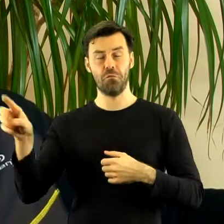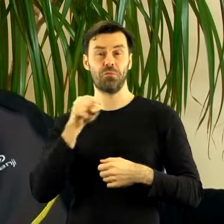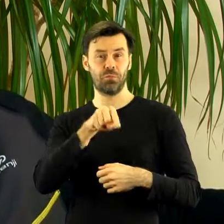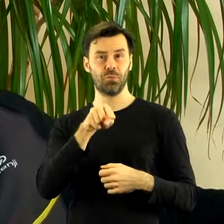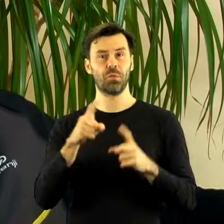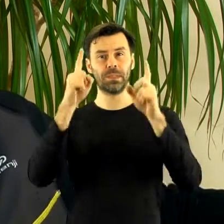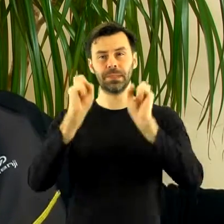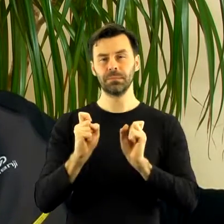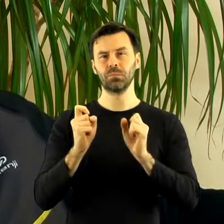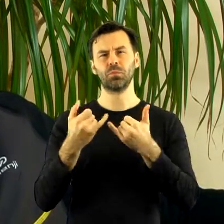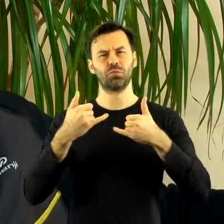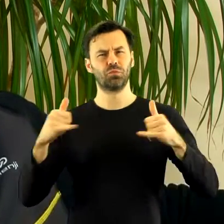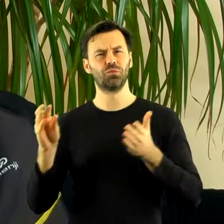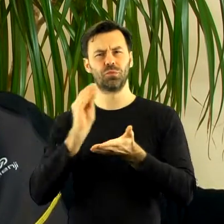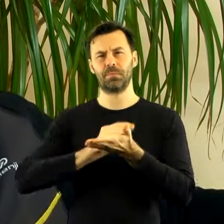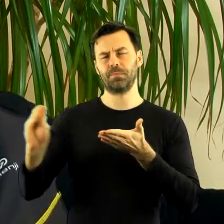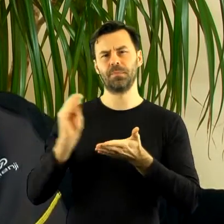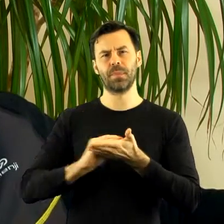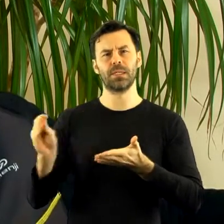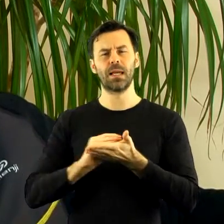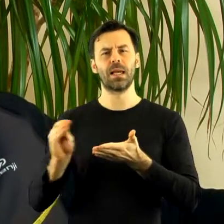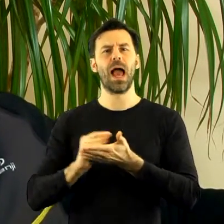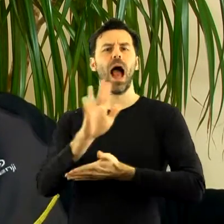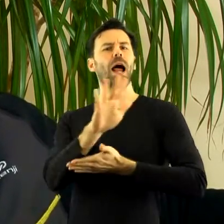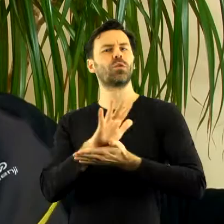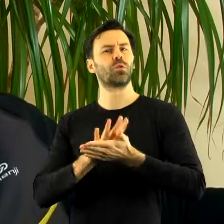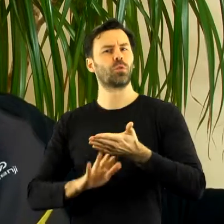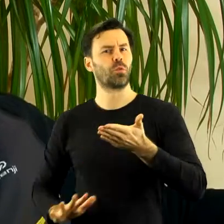tam zaczęliśmy publikować